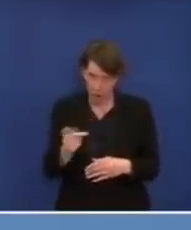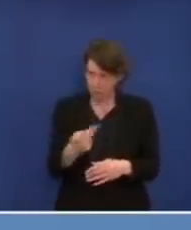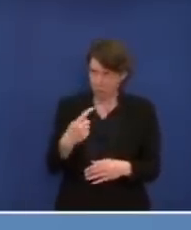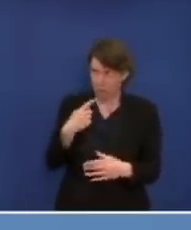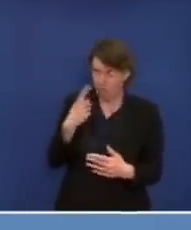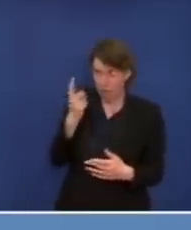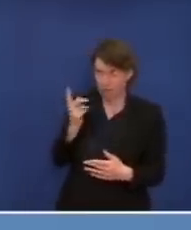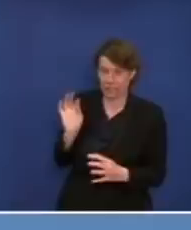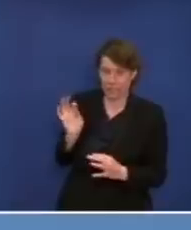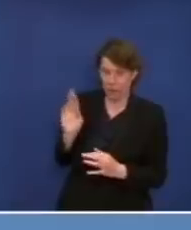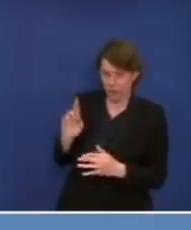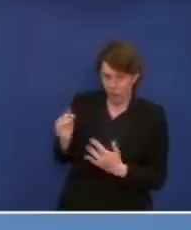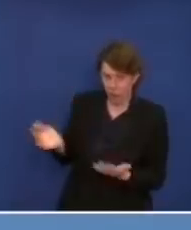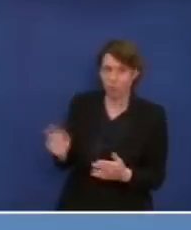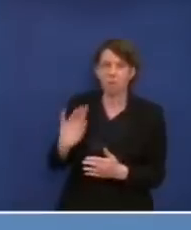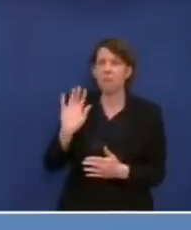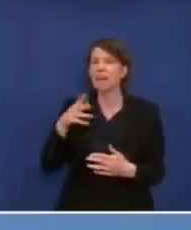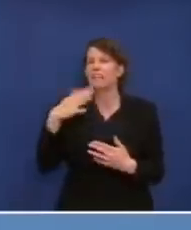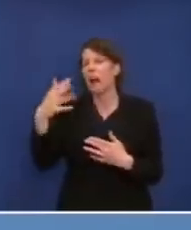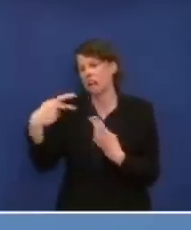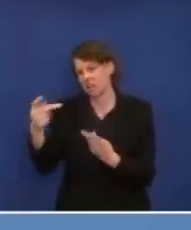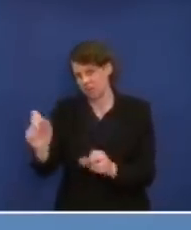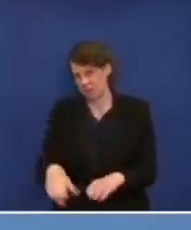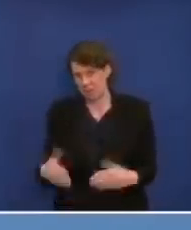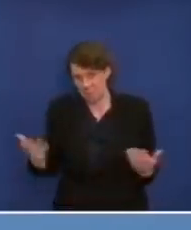Ich werde sehen, ob ich dazu was nachreichen kann.